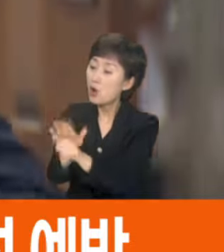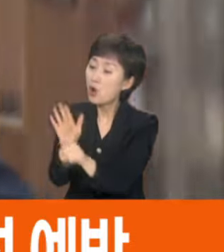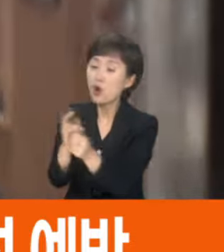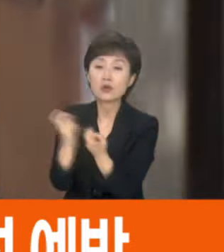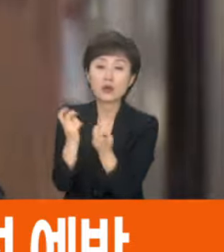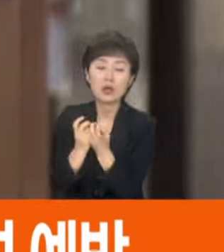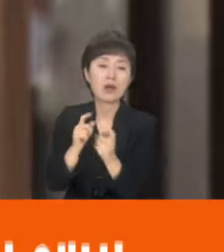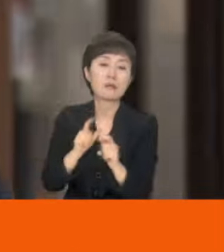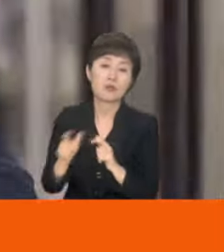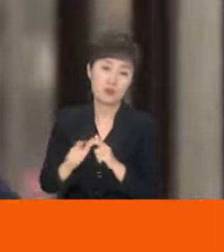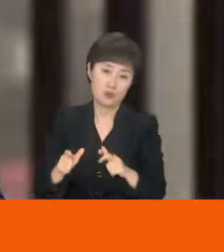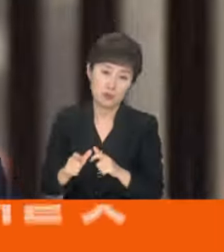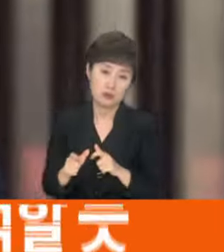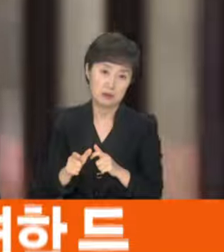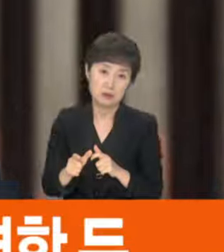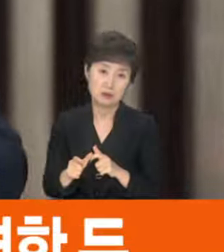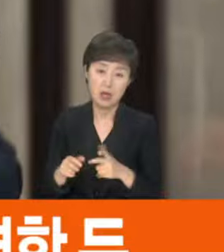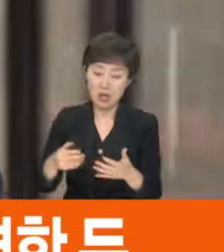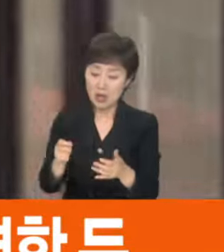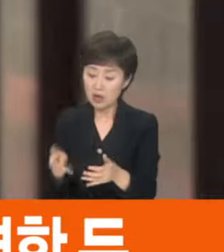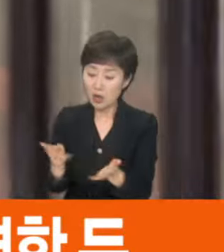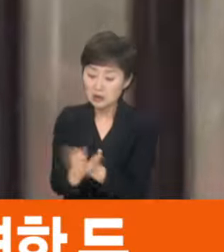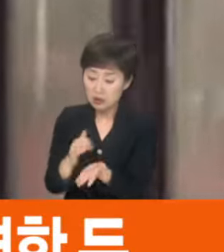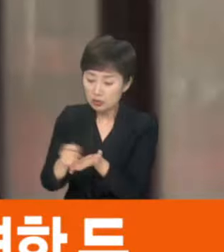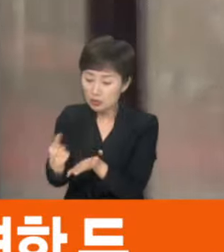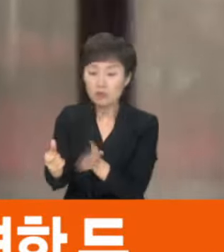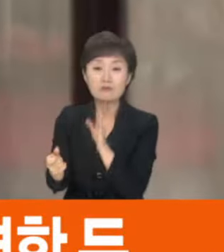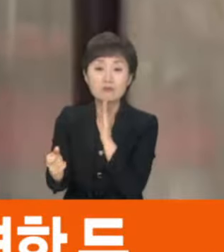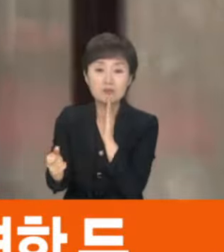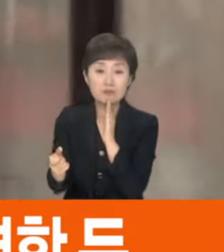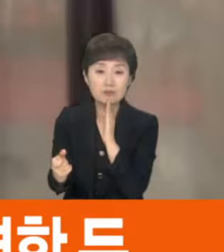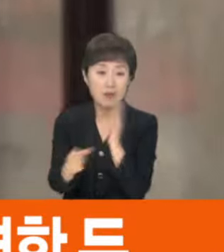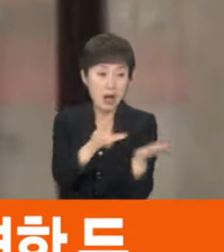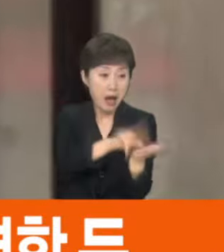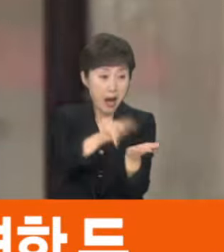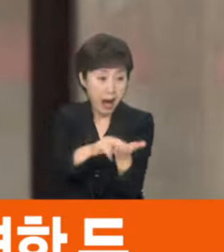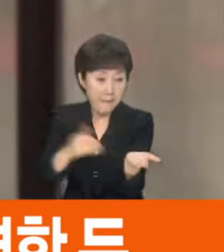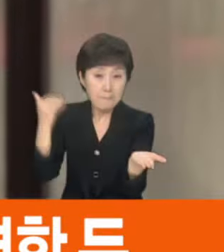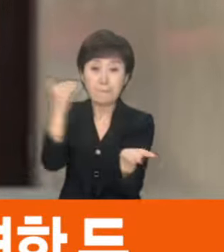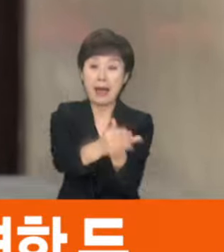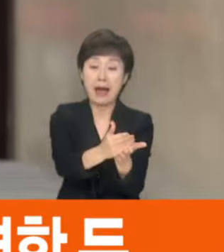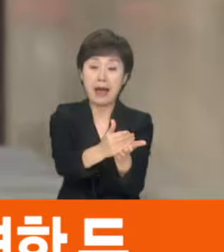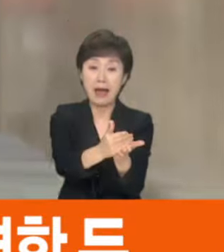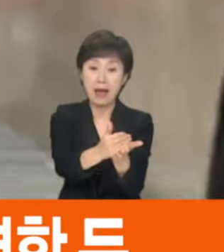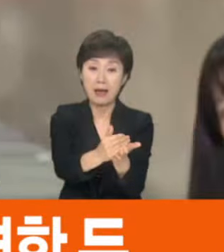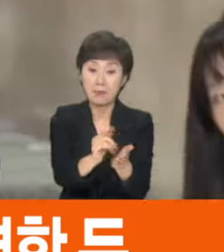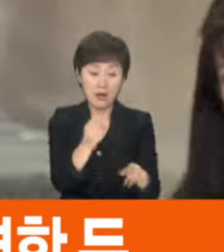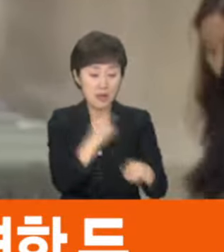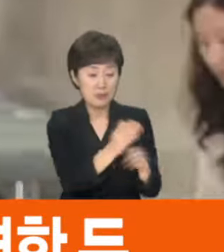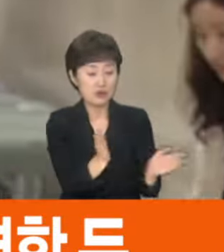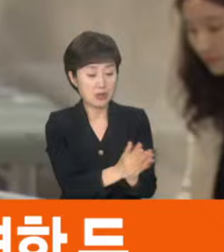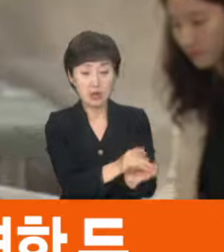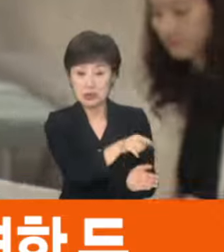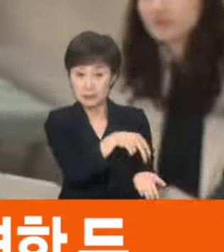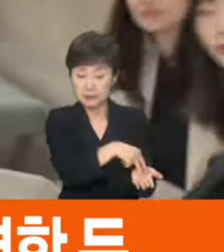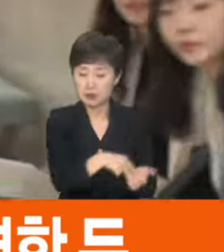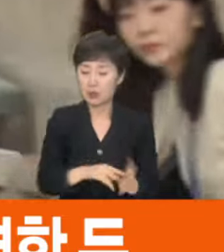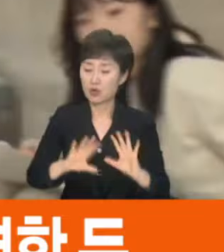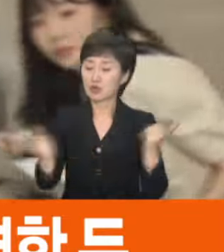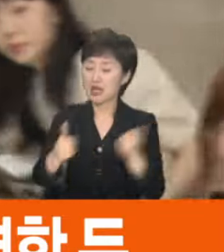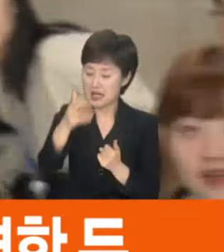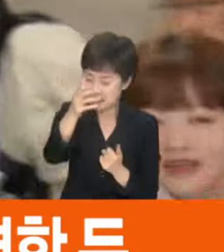합니다. 소수 여당의 원내대표로서 당면 과제는 만만치 않습니다. 민주당이 국회의장과